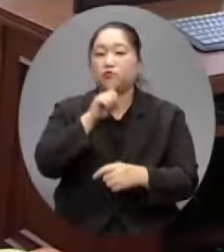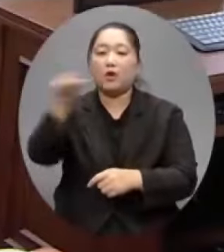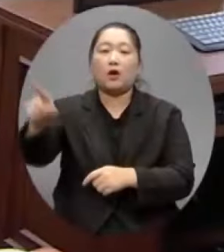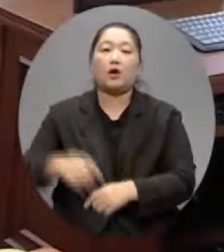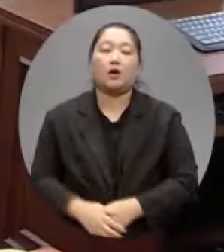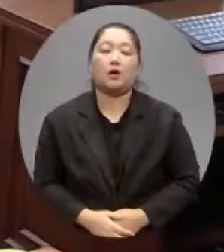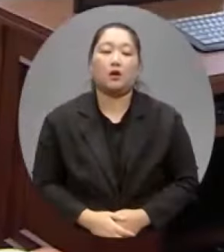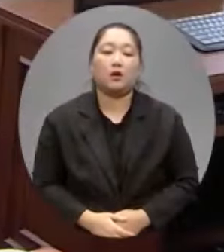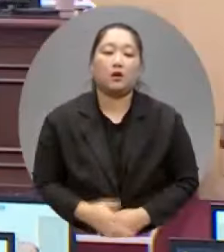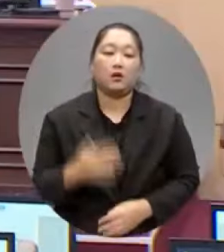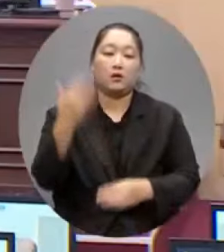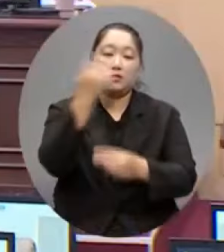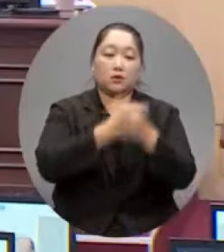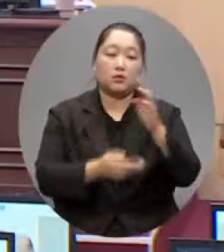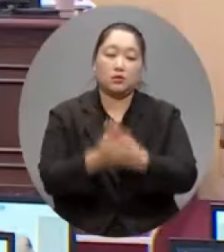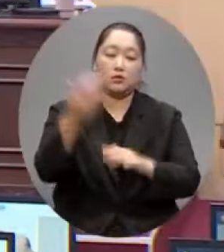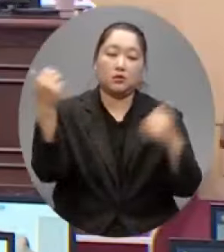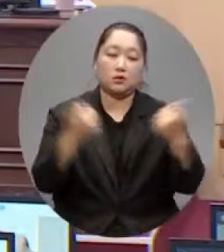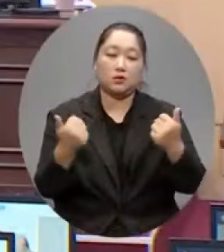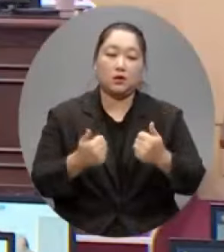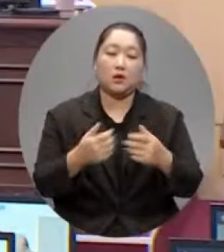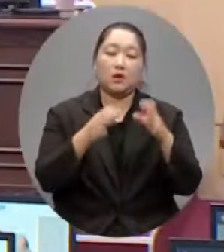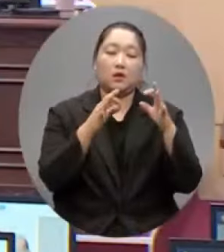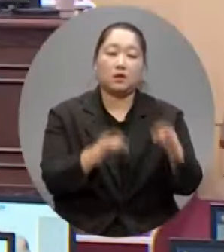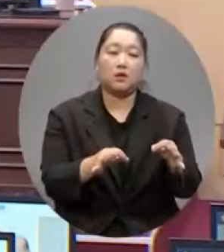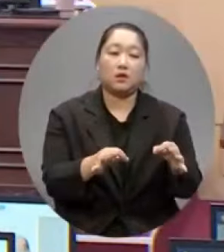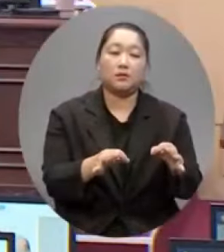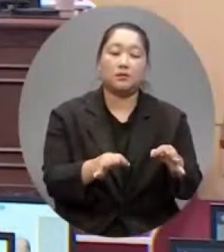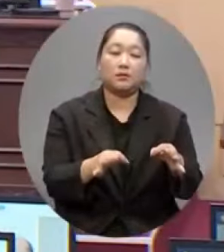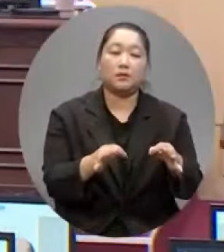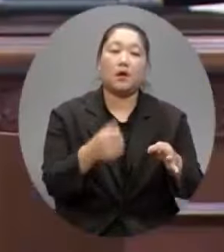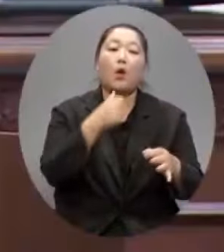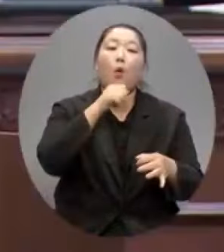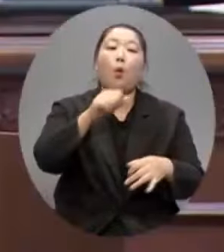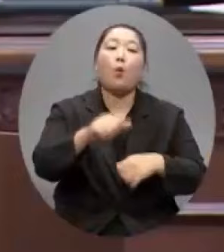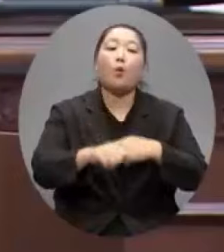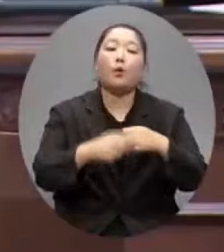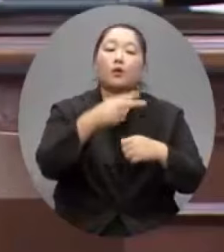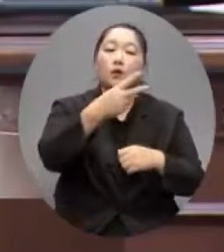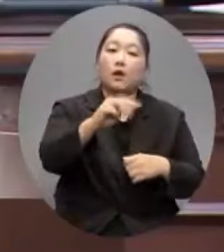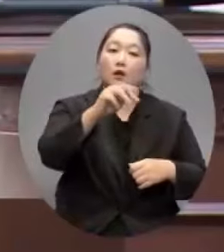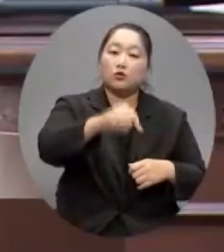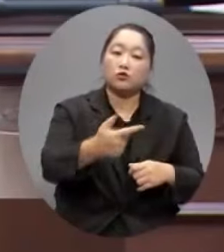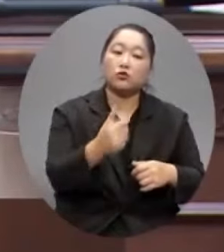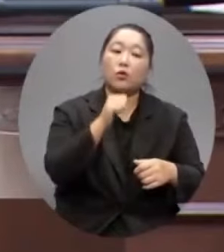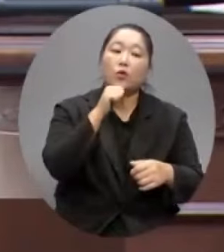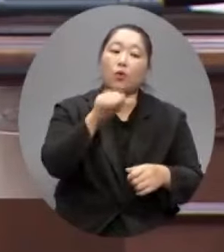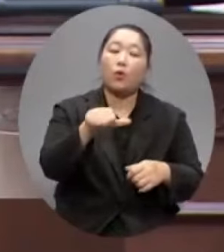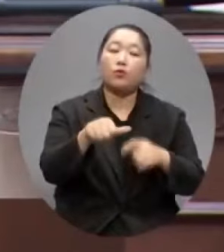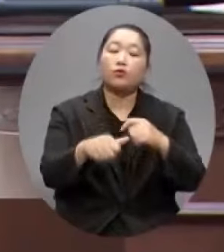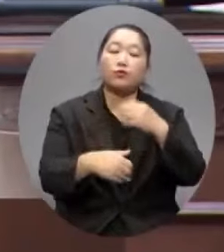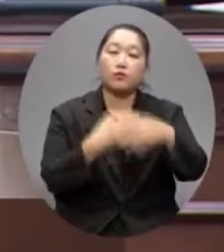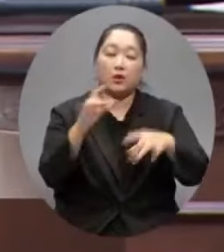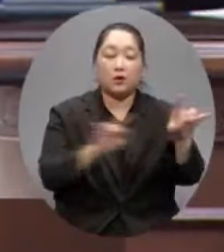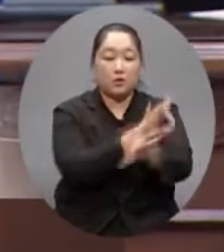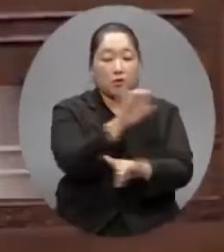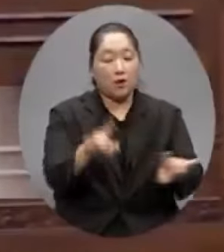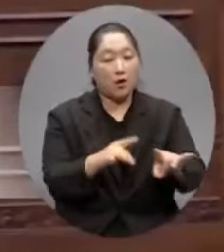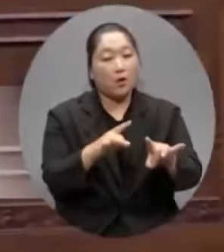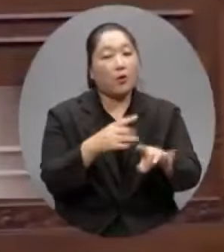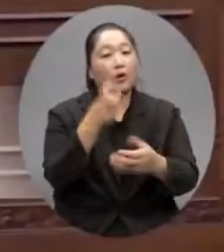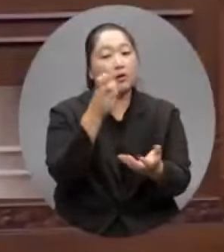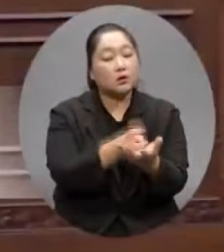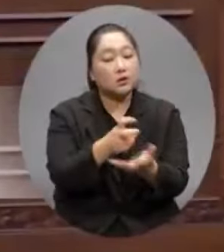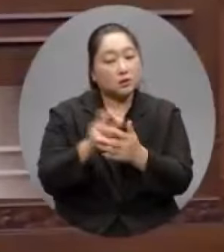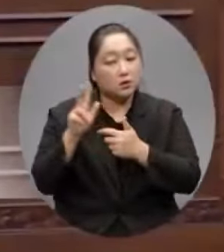청주시의회 임시회. 김태순 청주시의원은 5분 발언을 통해 2년 보직 순환이라는 인사원칙만 지켰어도 막을